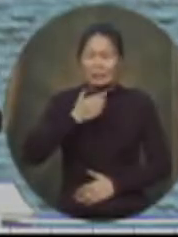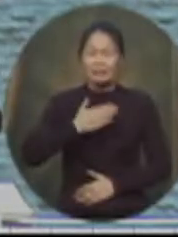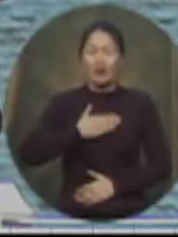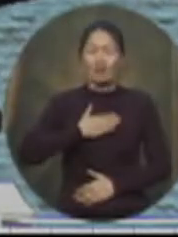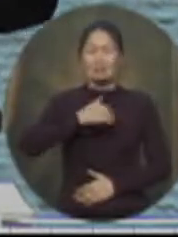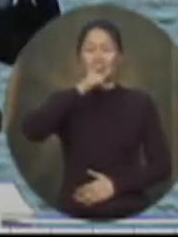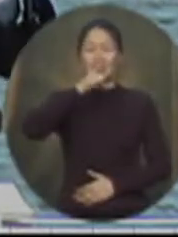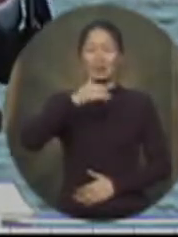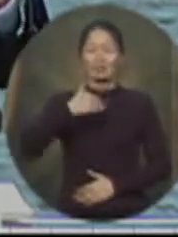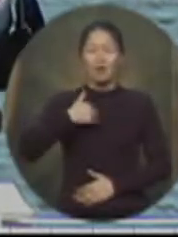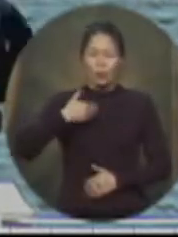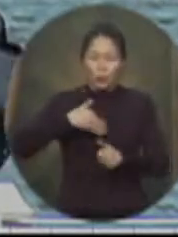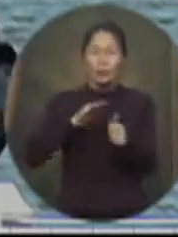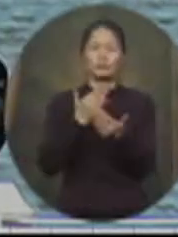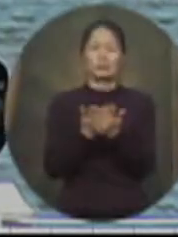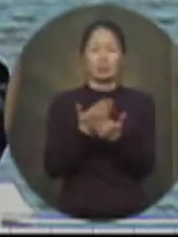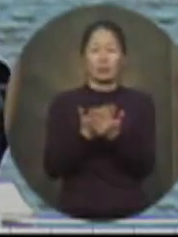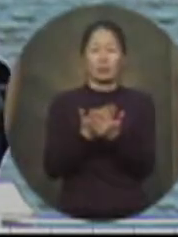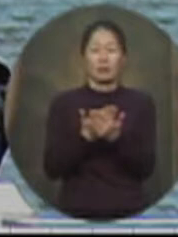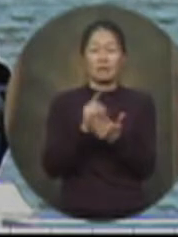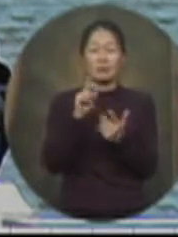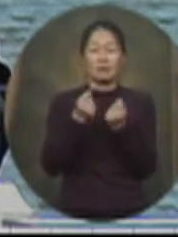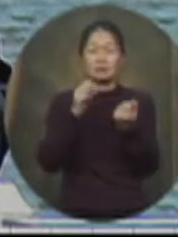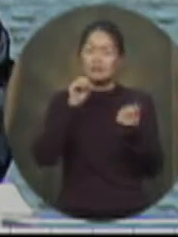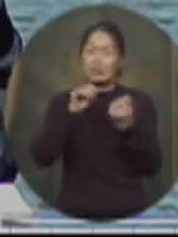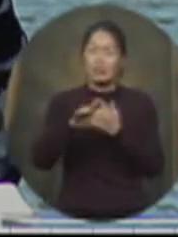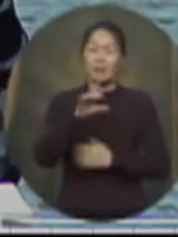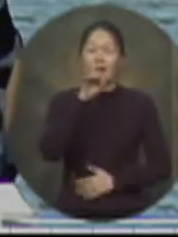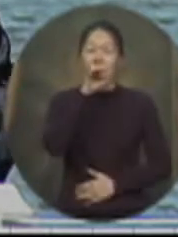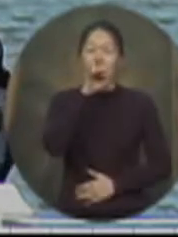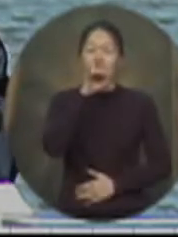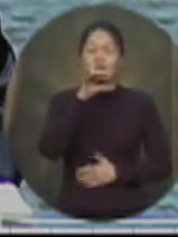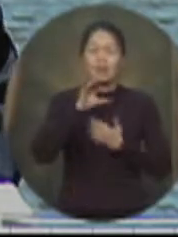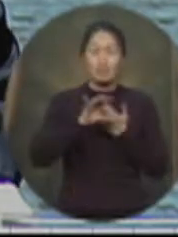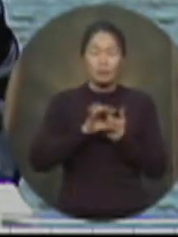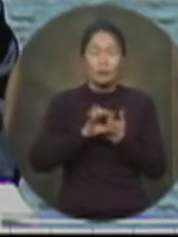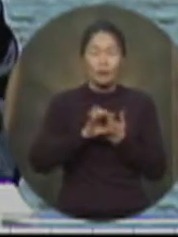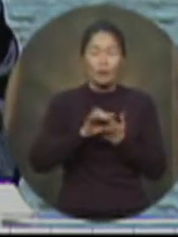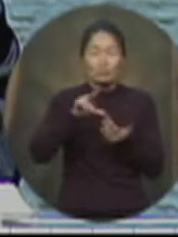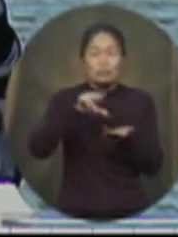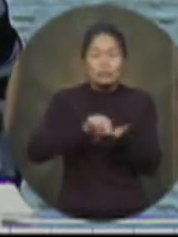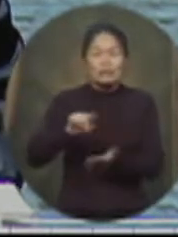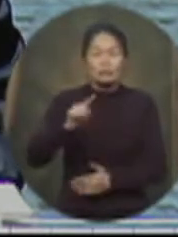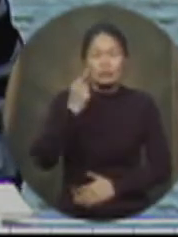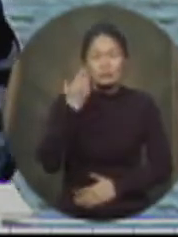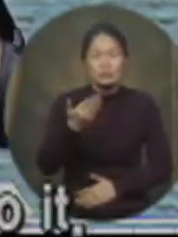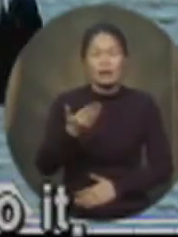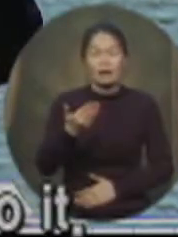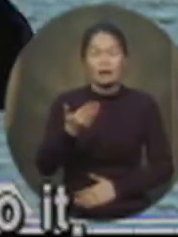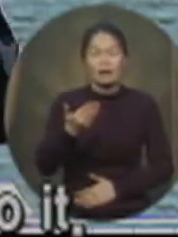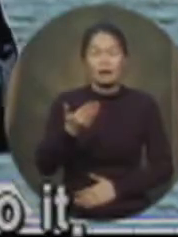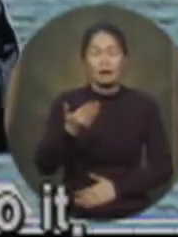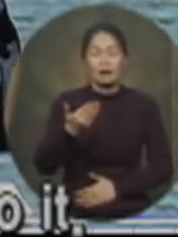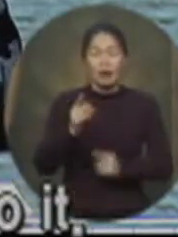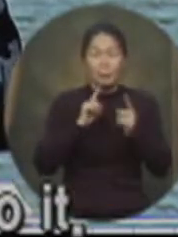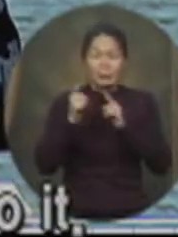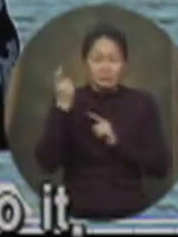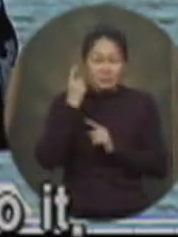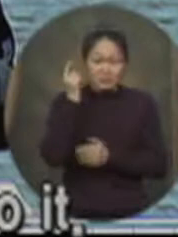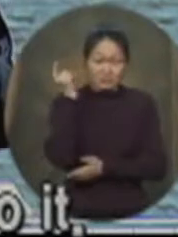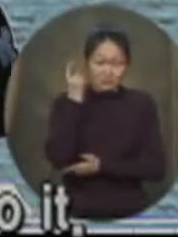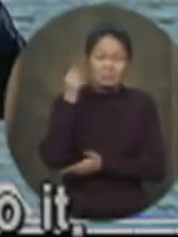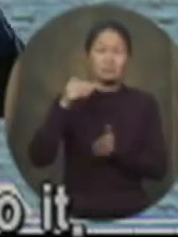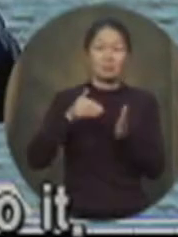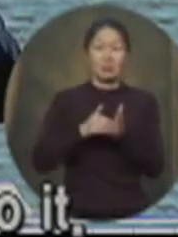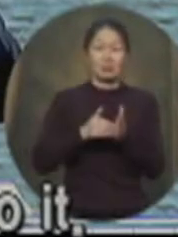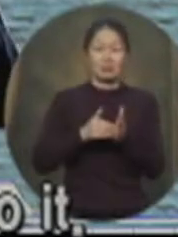나 보내세요 크게 안된다면 그럼 뭐가 문제죠 말씀을 듣기만 하지